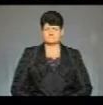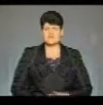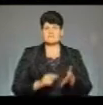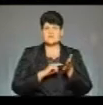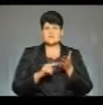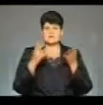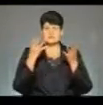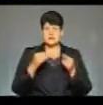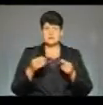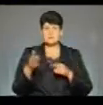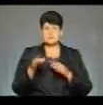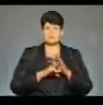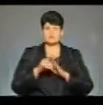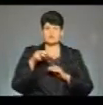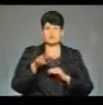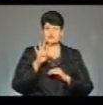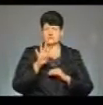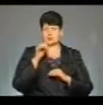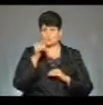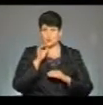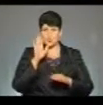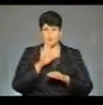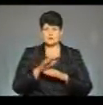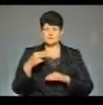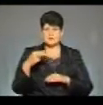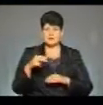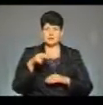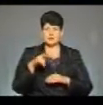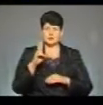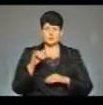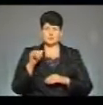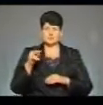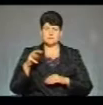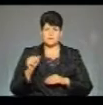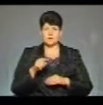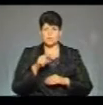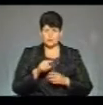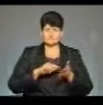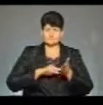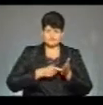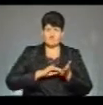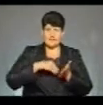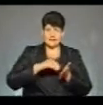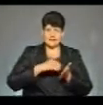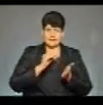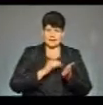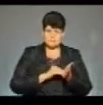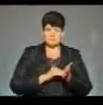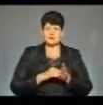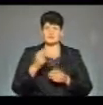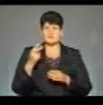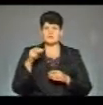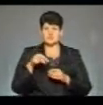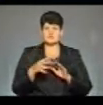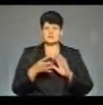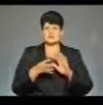Відзначати День прапора стало у 2004-му. Указом президента України Леоніда Кучми його закріпили в календарі. З 2009-го вже за